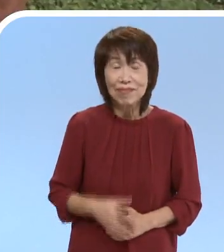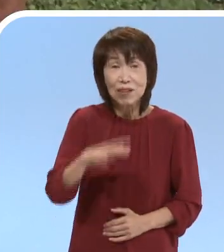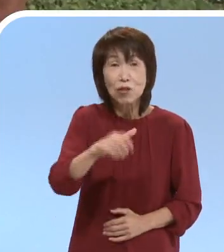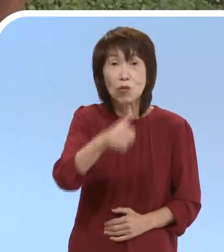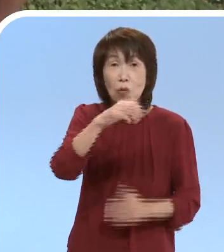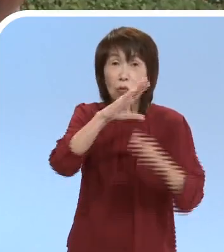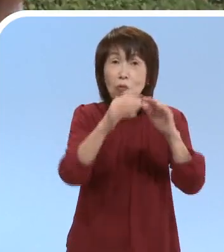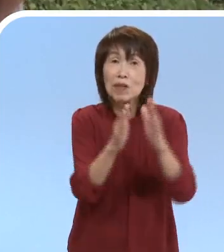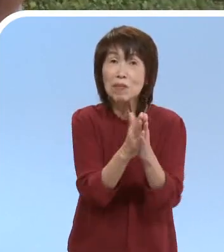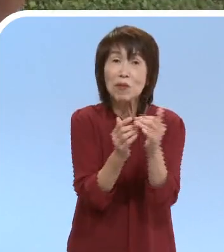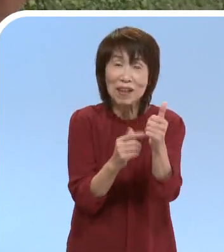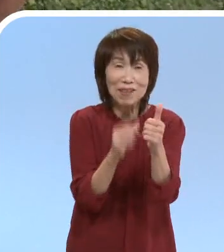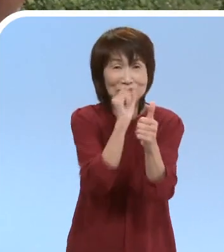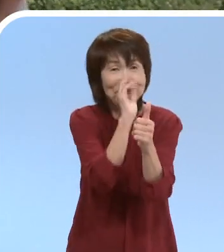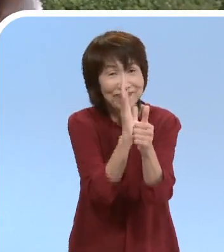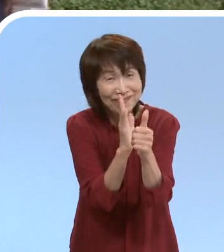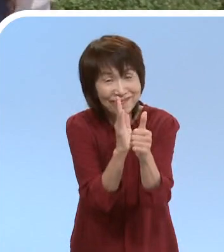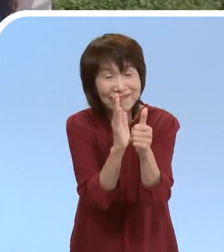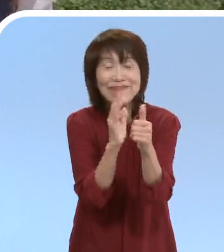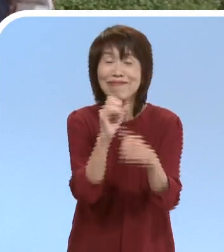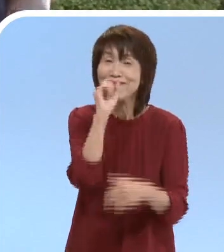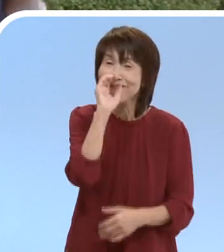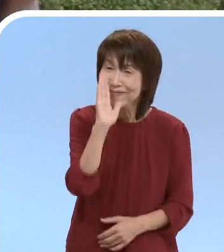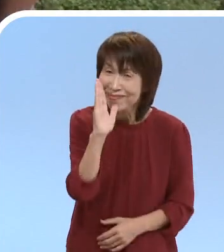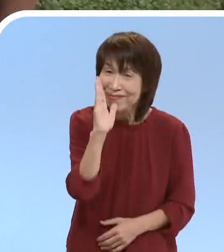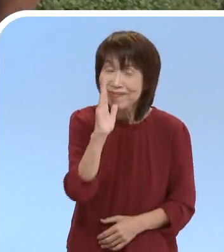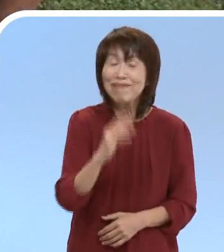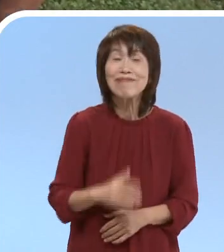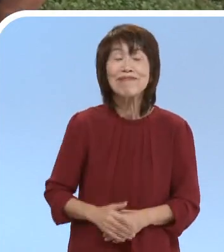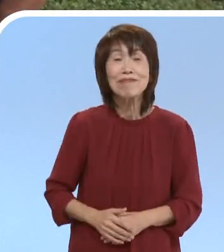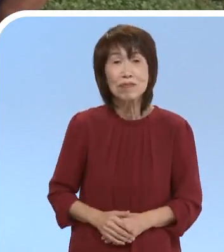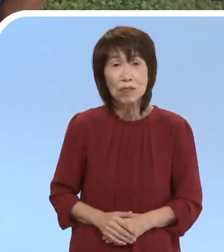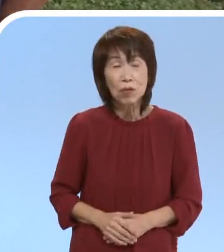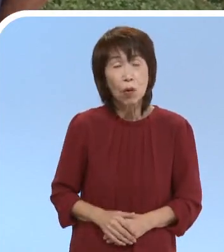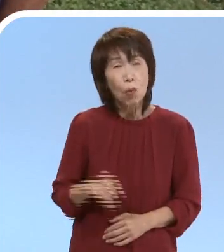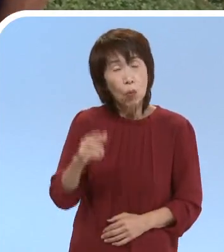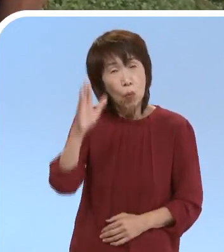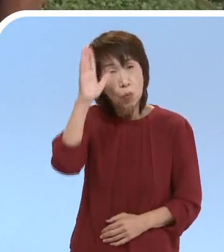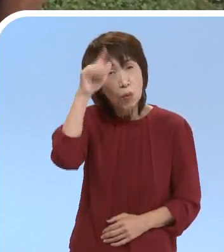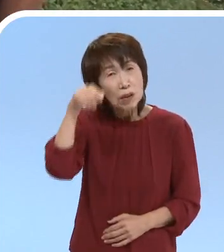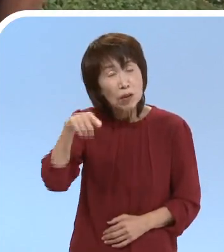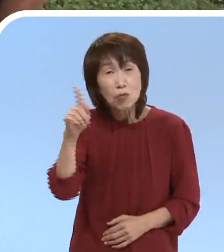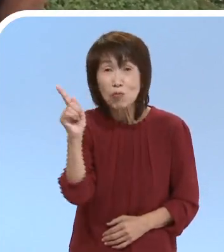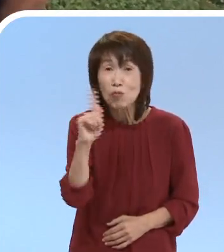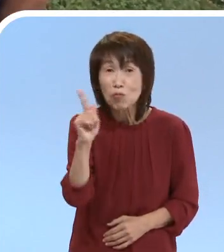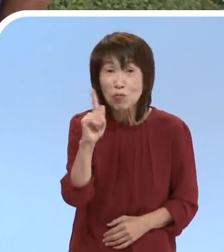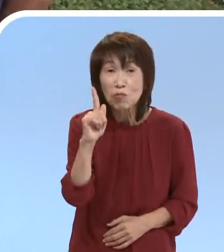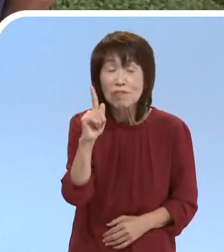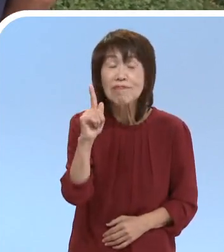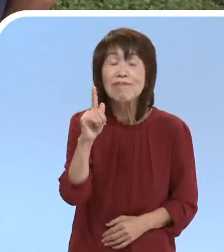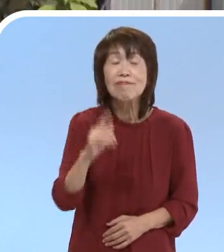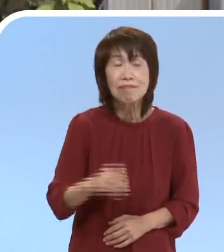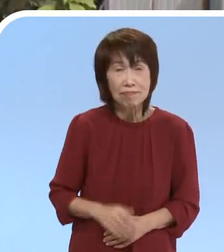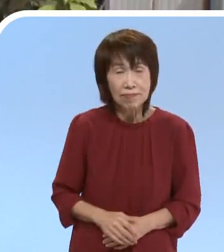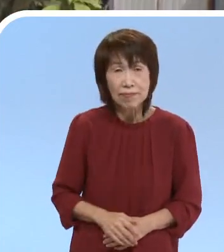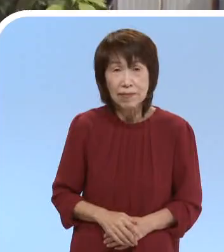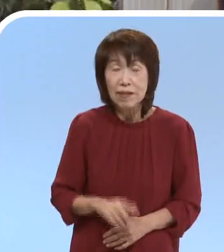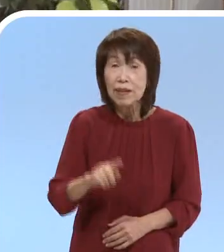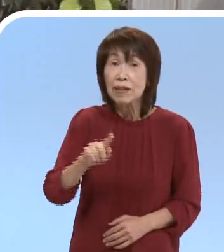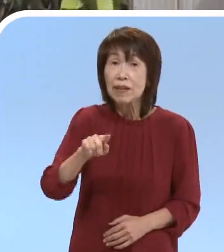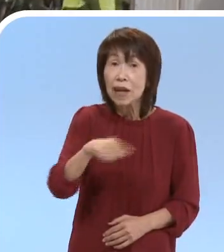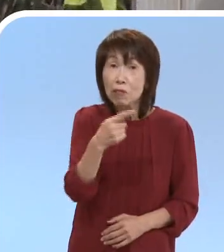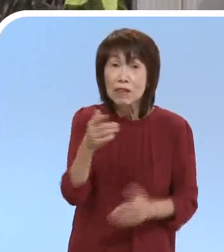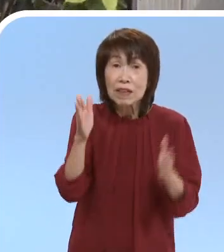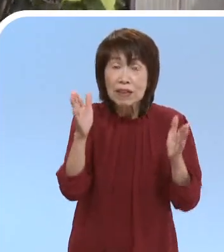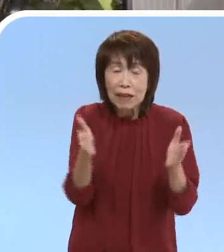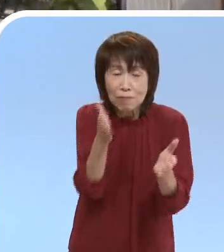所長の藤本さんです。よろしくお願いします。 よろしくお願いいたします。 バンス100日鶏っていうのはどういった鶏なんですか？ おおむね100